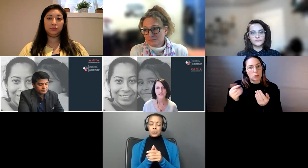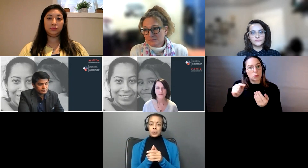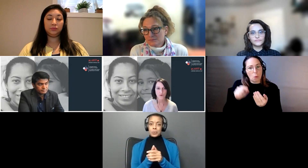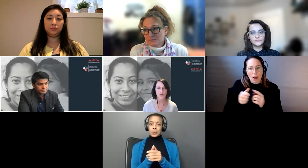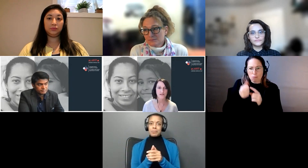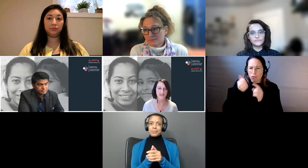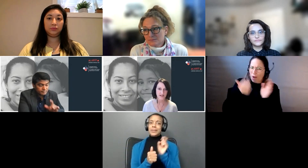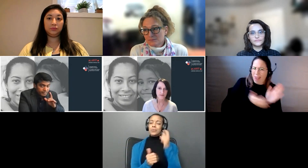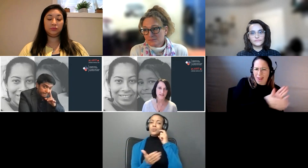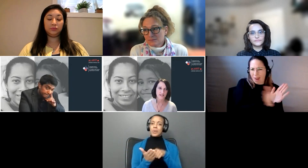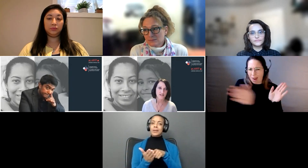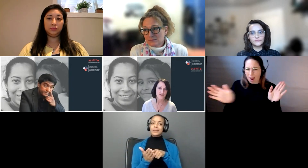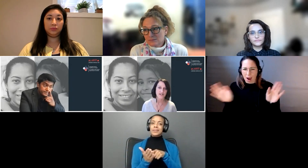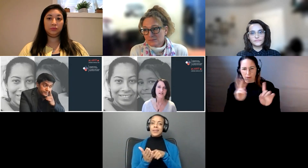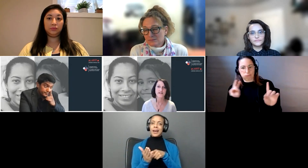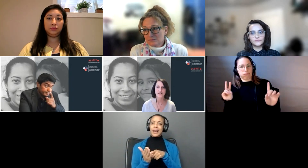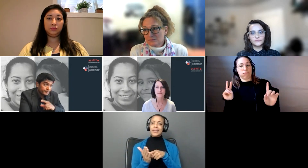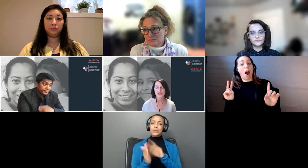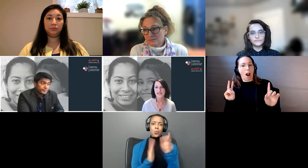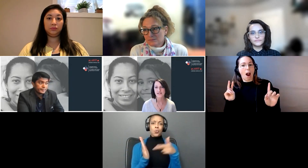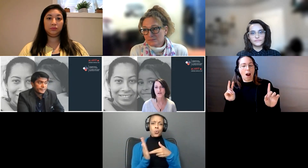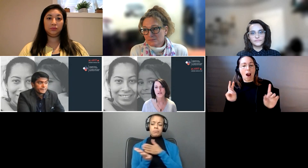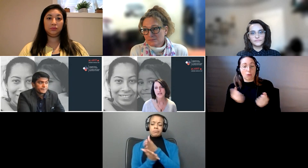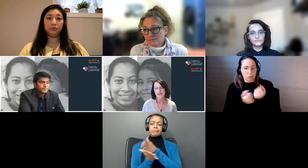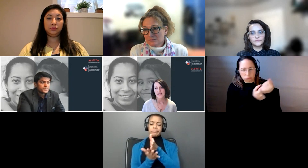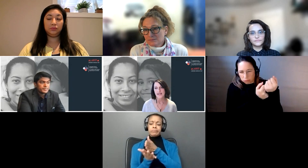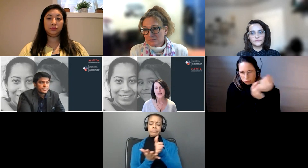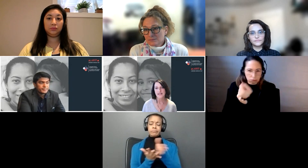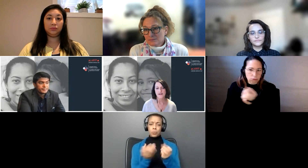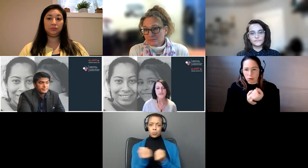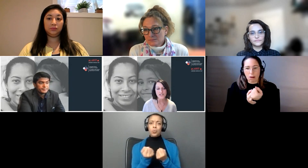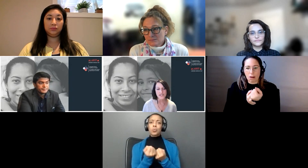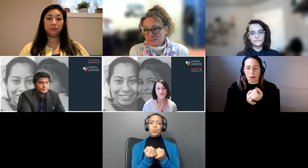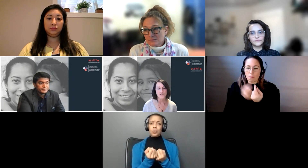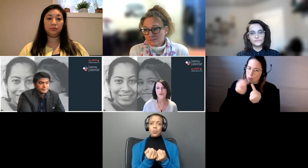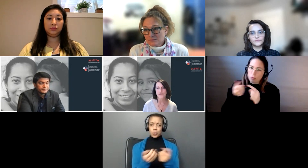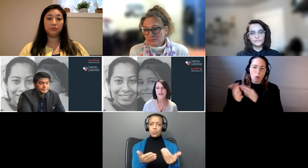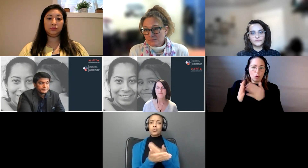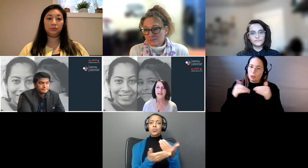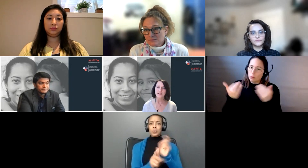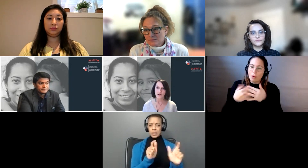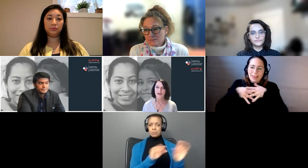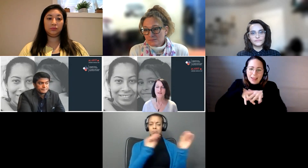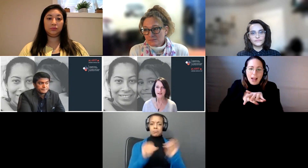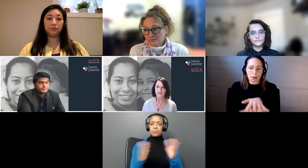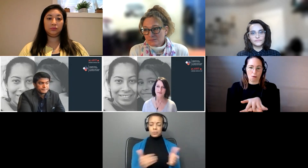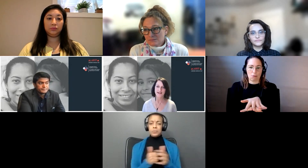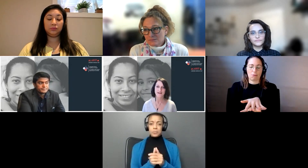large pour donner nos supports à l'intégration des communautés. Donc, c'est